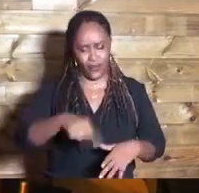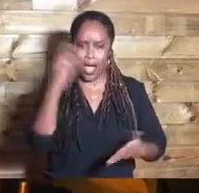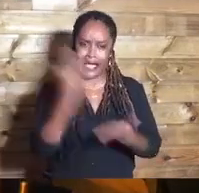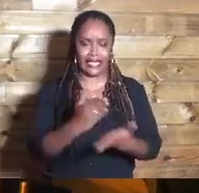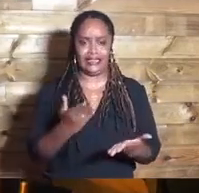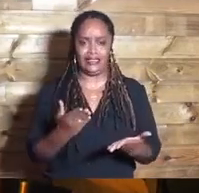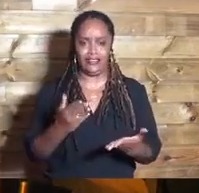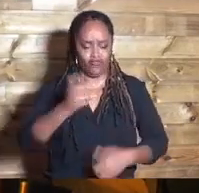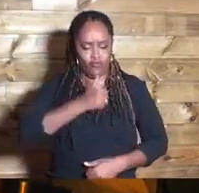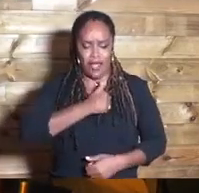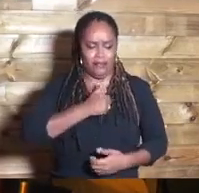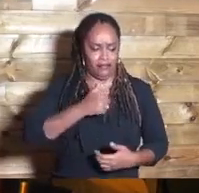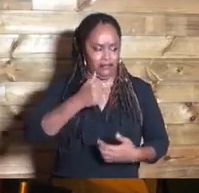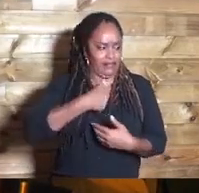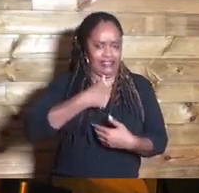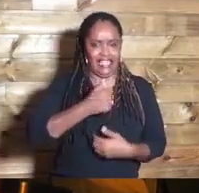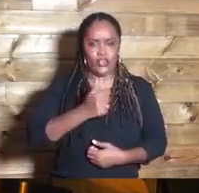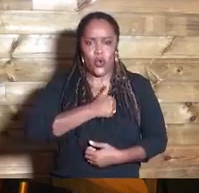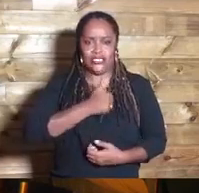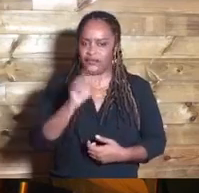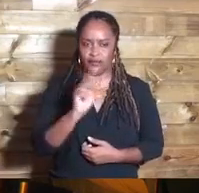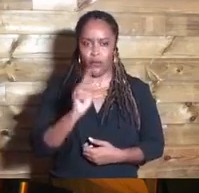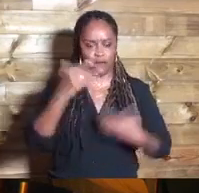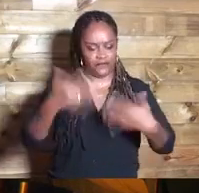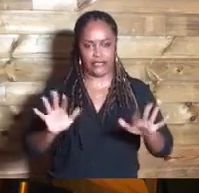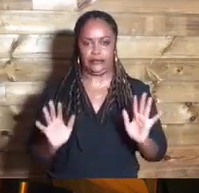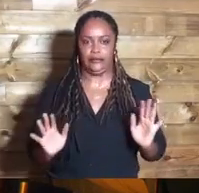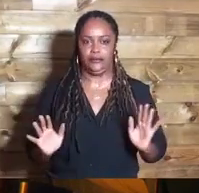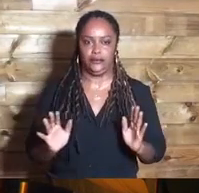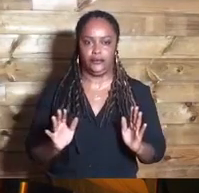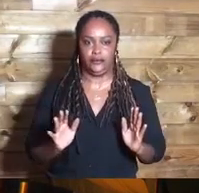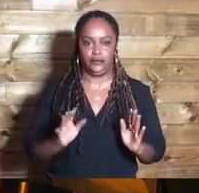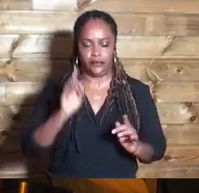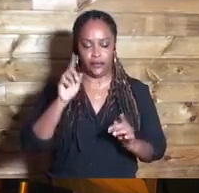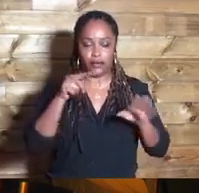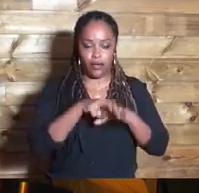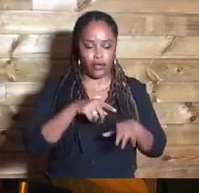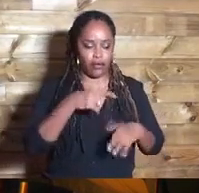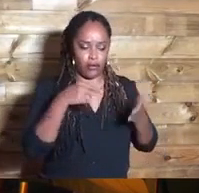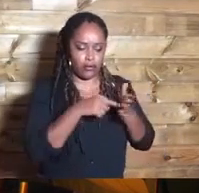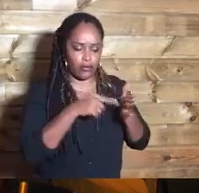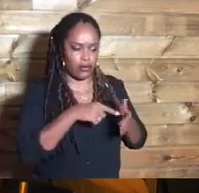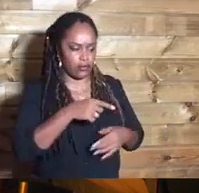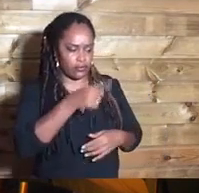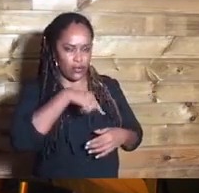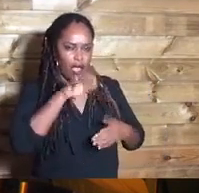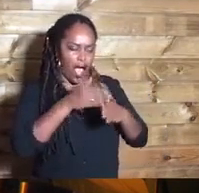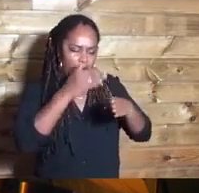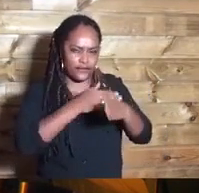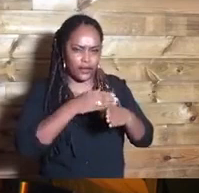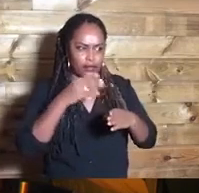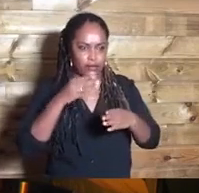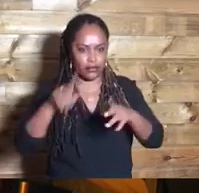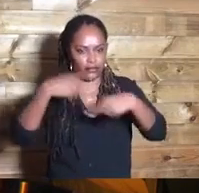avec nous-mêmes. Léon Pep qui a cherché Clété, il a commencé par garder en disant à lui-même, qu'il